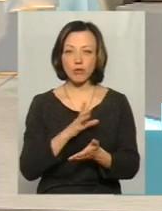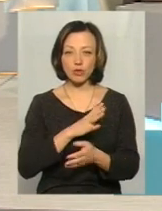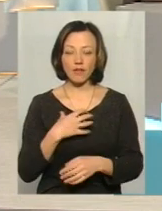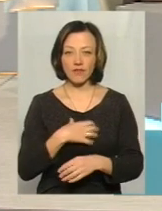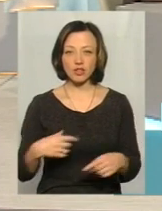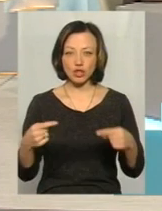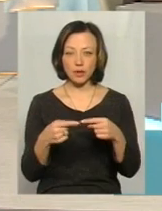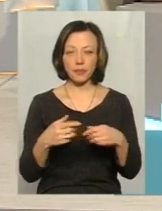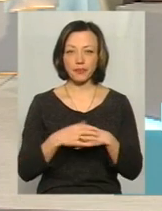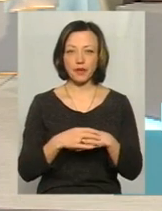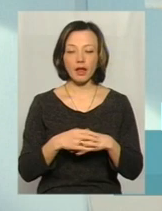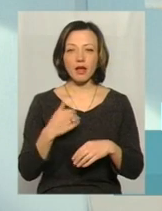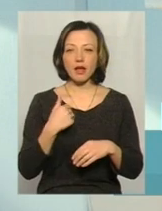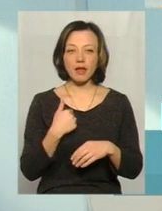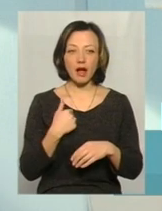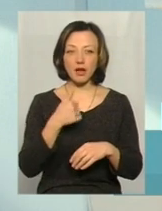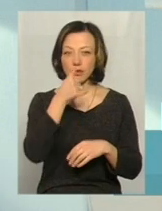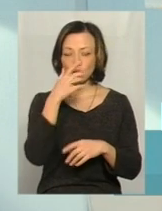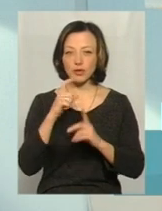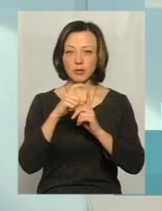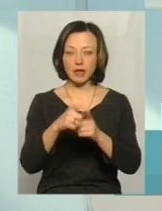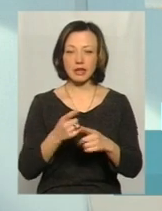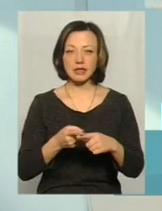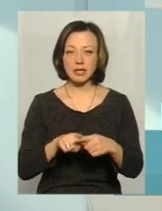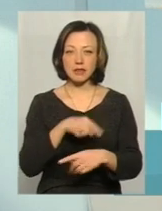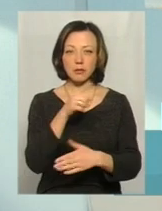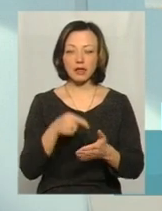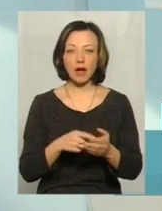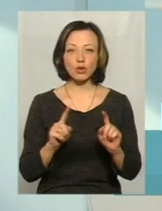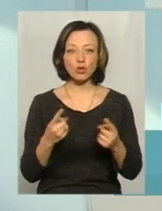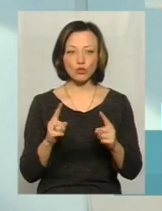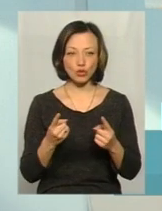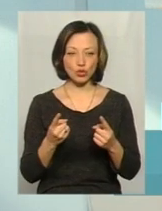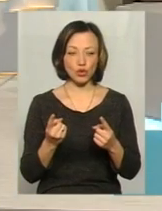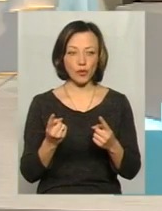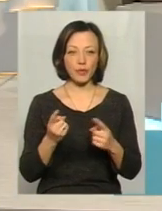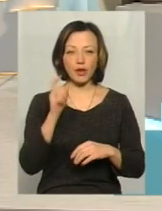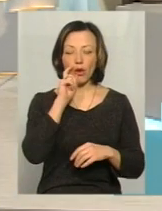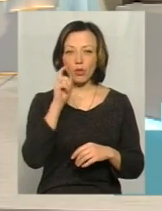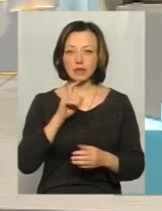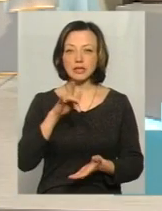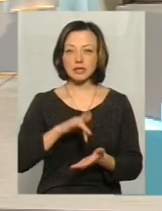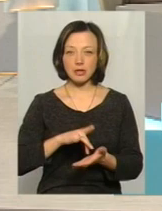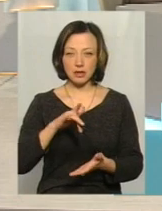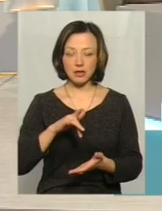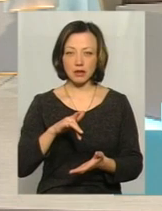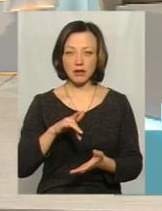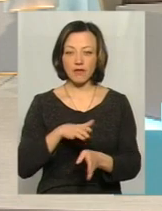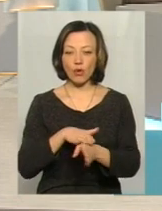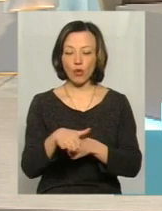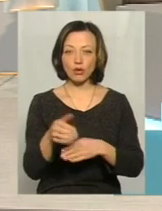визначальною? Ви знаєте, я не вправі давати відповіді вам на таке запитання, тому що Український центр